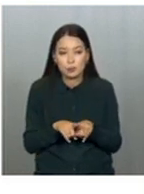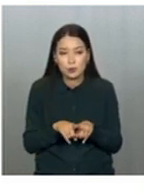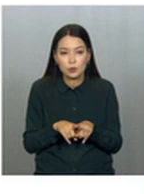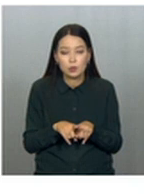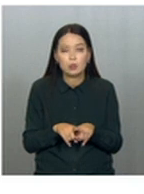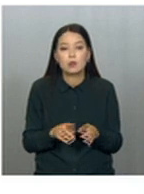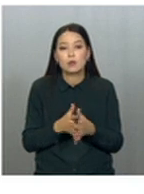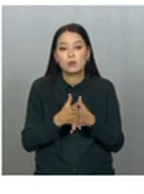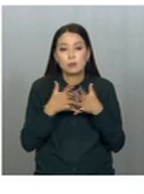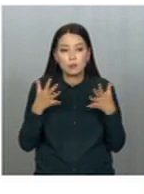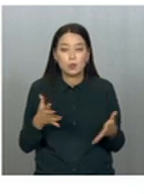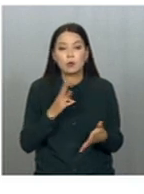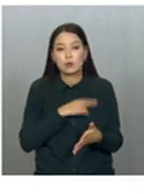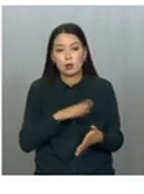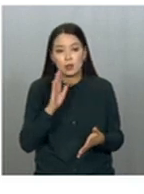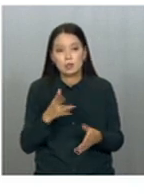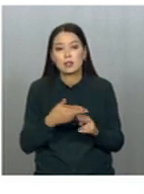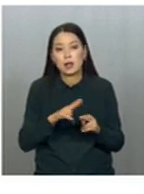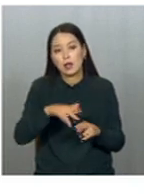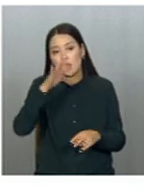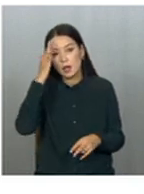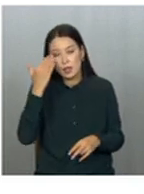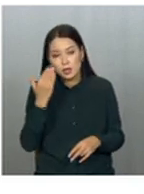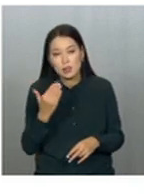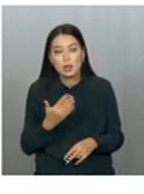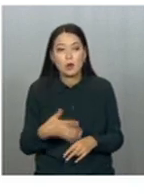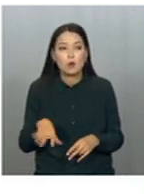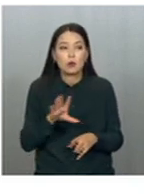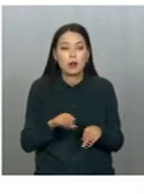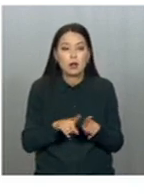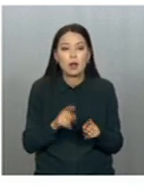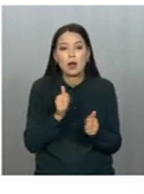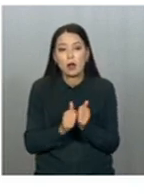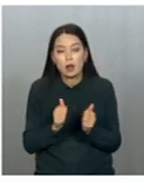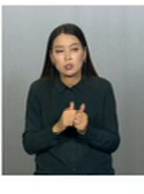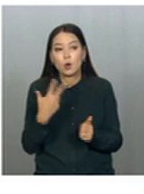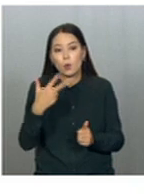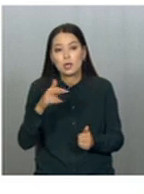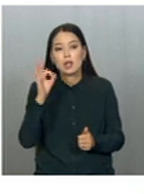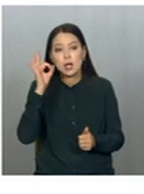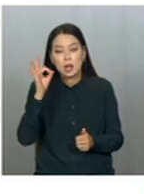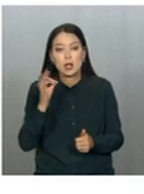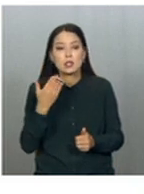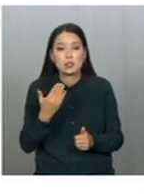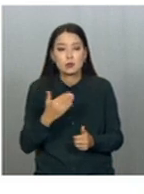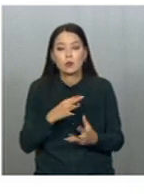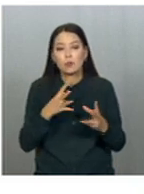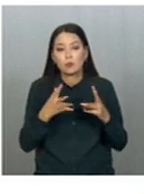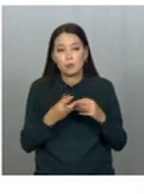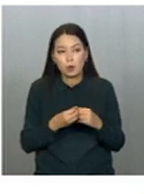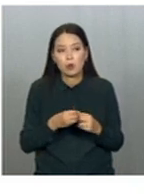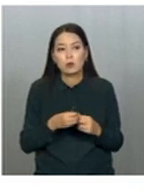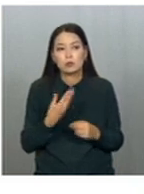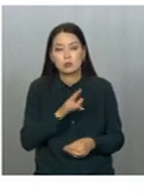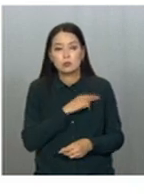0 градусқа тең болатын, және де аспанның үш ендігі әр 30 градус сайын концентрлік шеңбермен